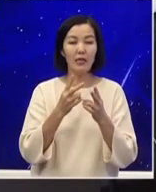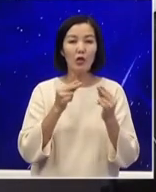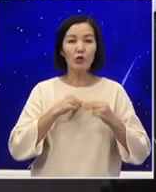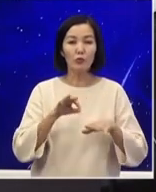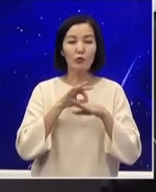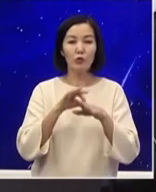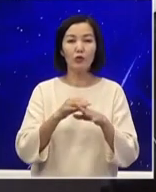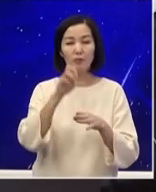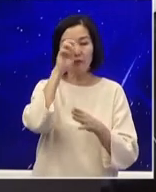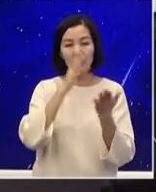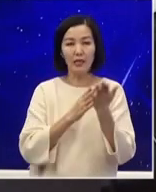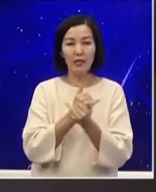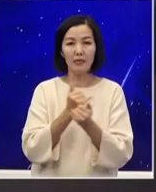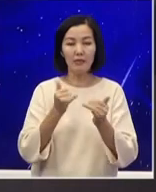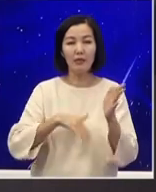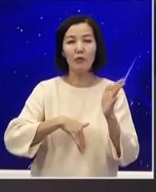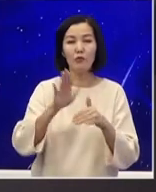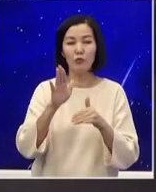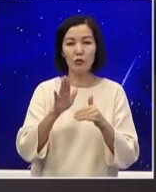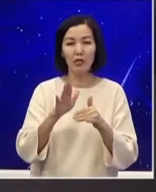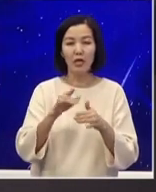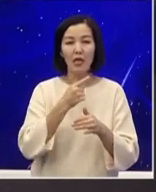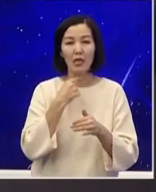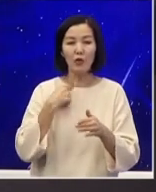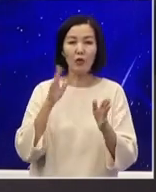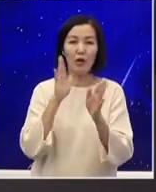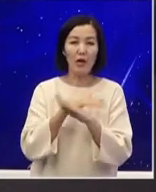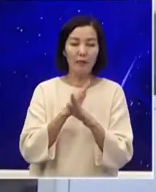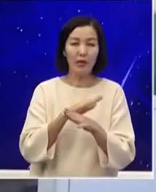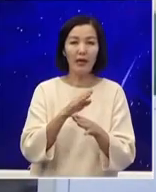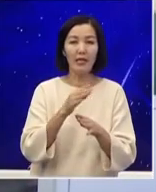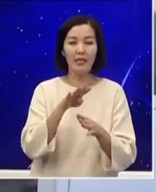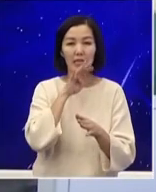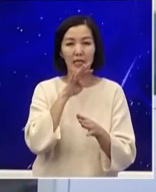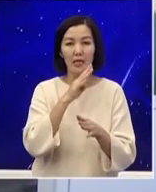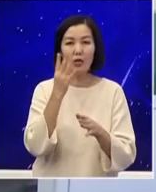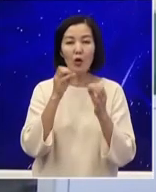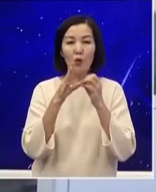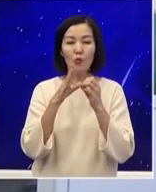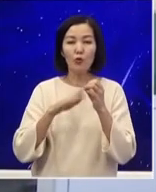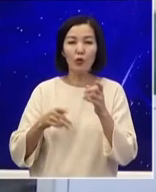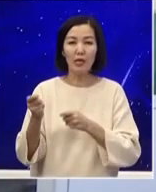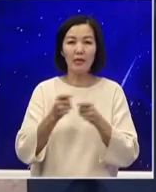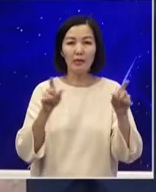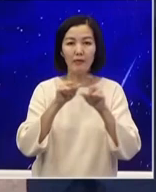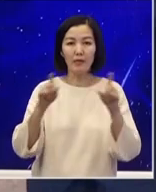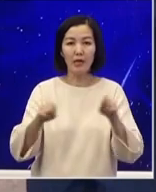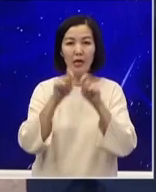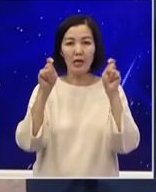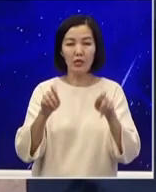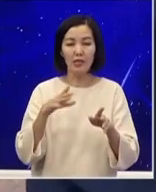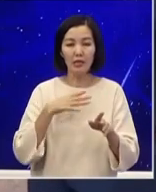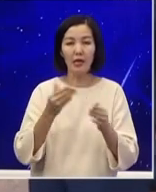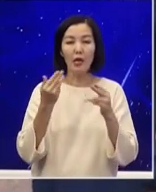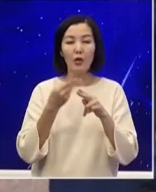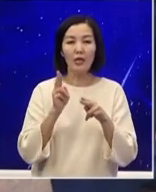Мемлекеттік қызметтердің қолжетімділігін арттыру үшін Талдықорған, Қапшағай, Текелі мен 14 ауданда сервистік әкімдік кеңселері жұмыс істеп жатыр.